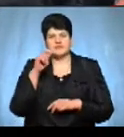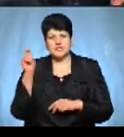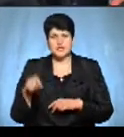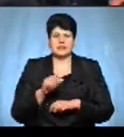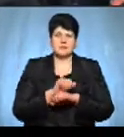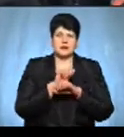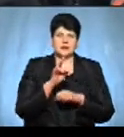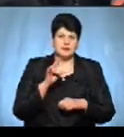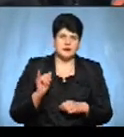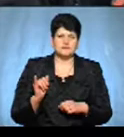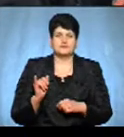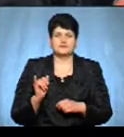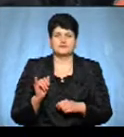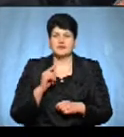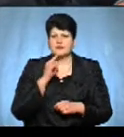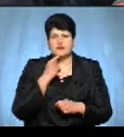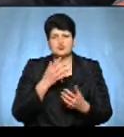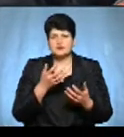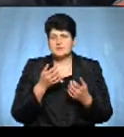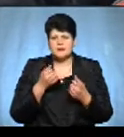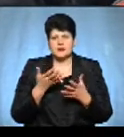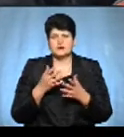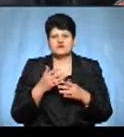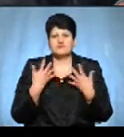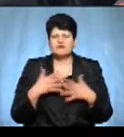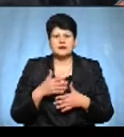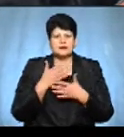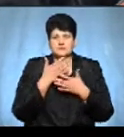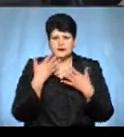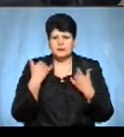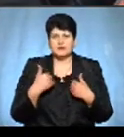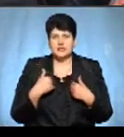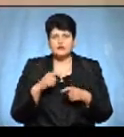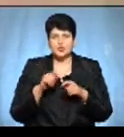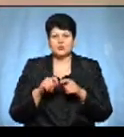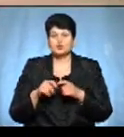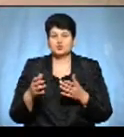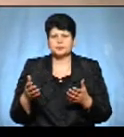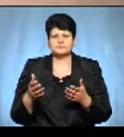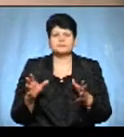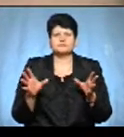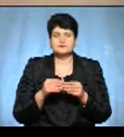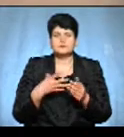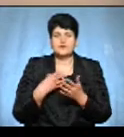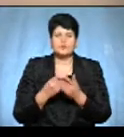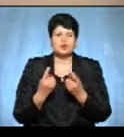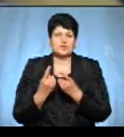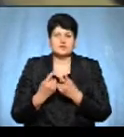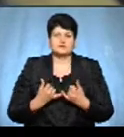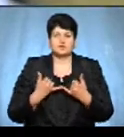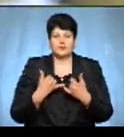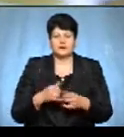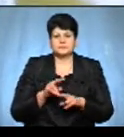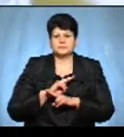Майдані. І важко сприймається, що їх вже нема, але вони нас контролюють. Разом зі своїми однокласниками